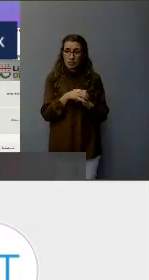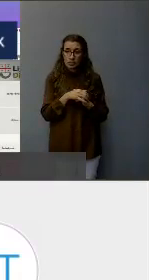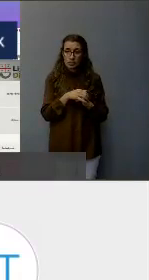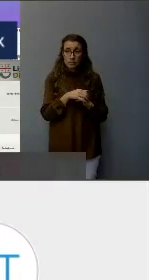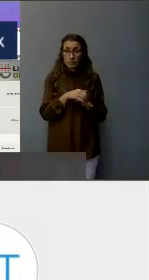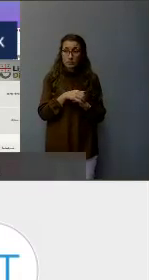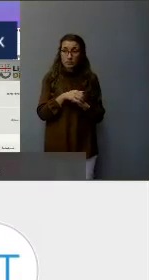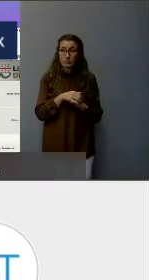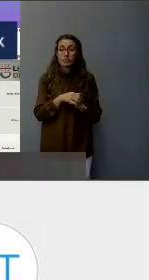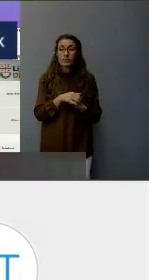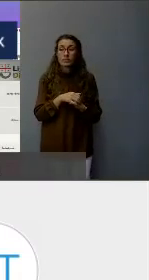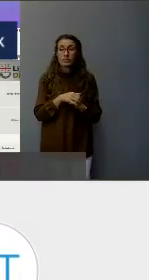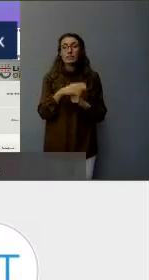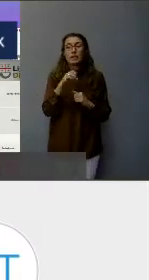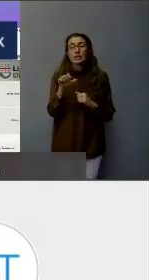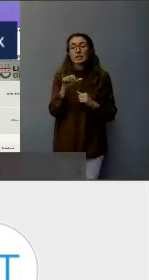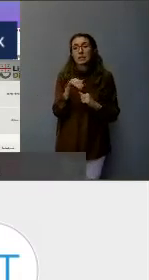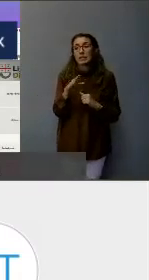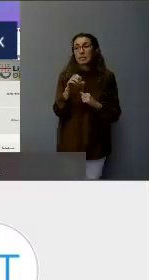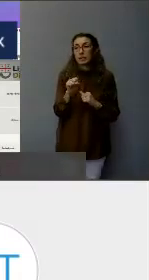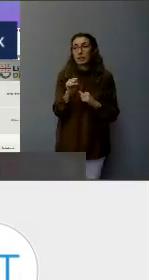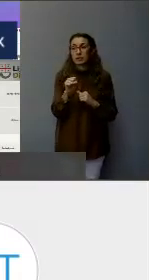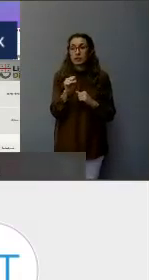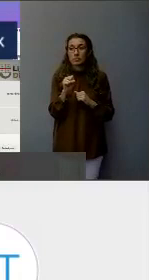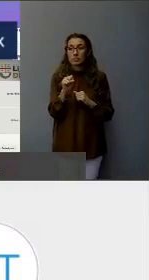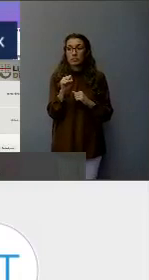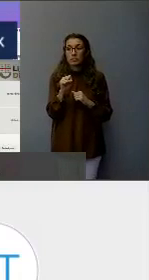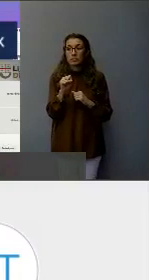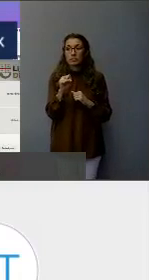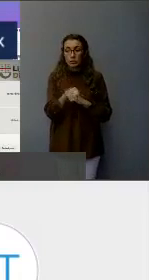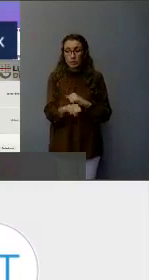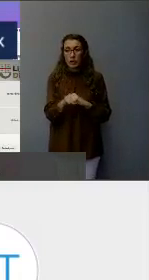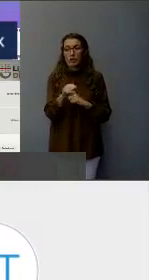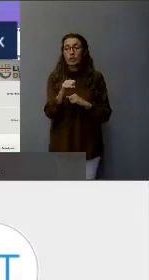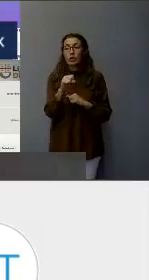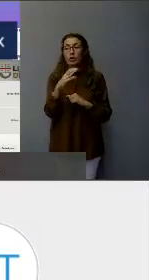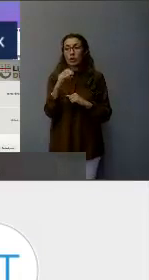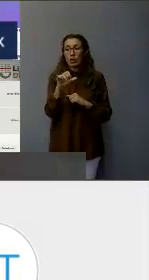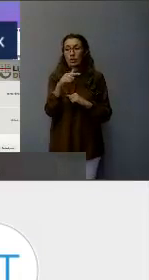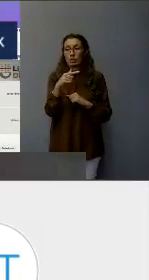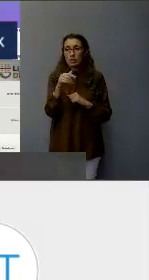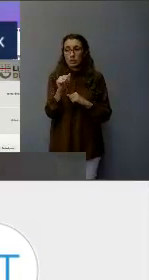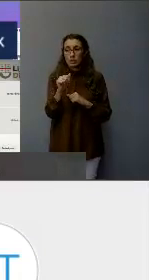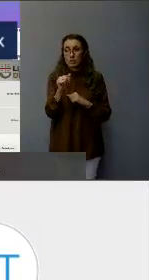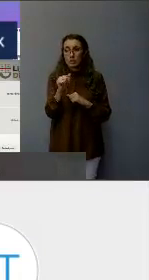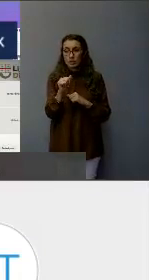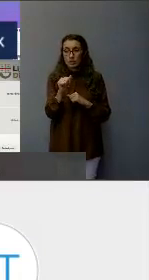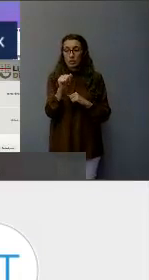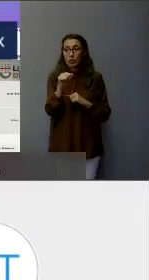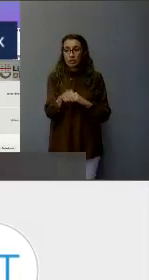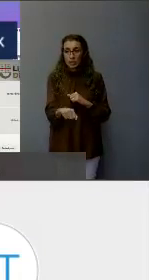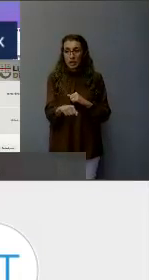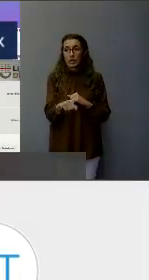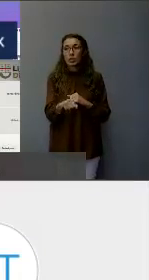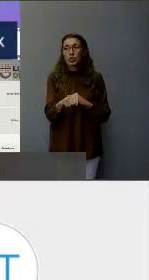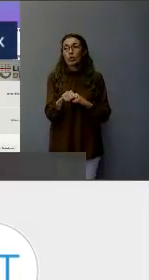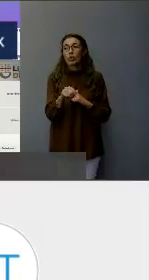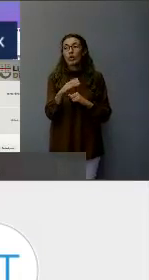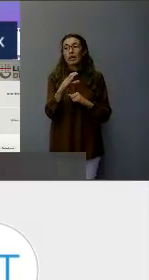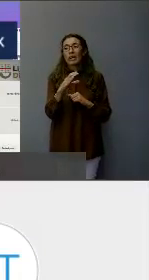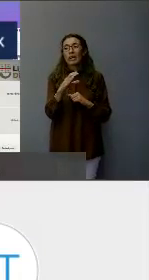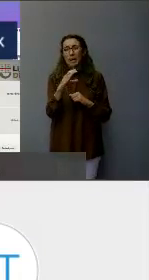consigliere coca siba contrario consigliere cose contrario la